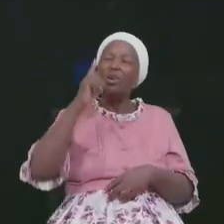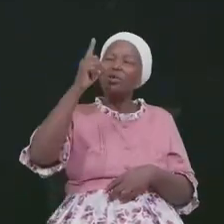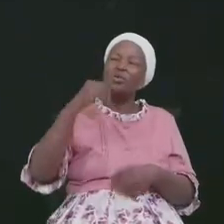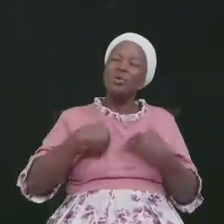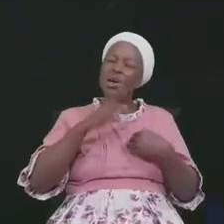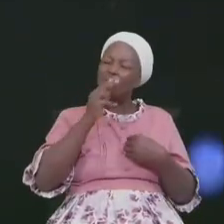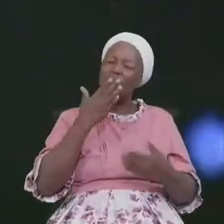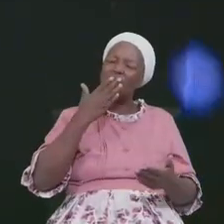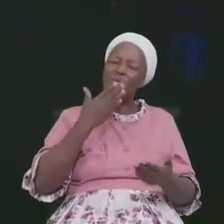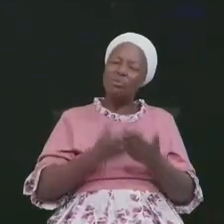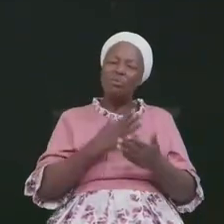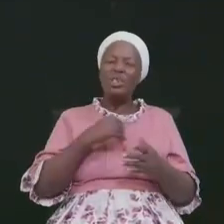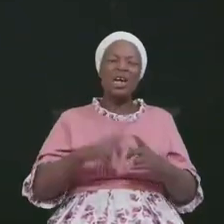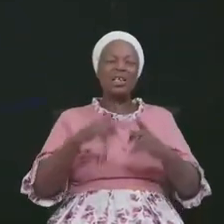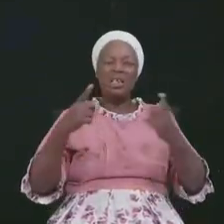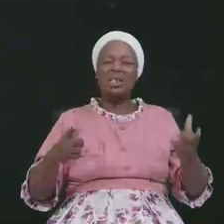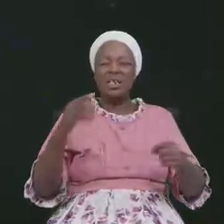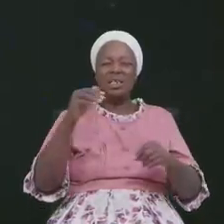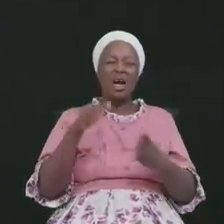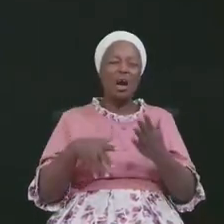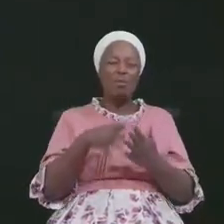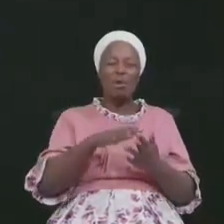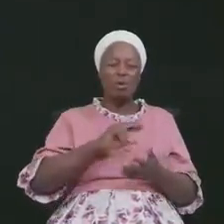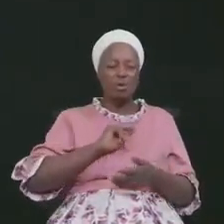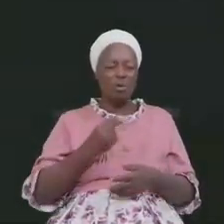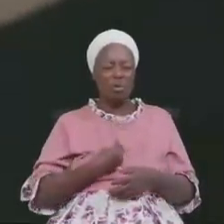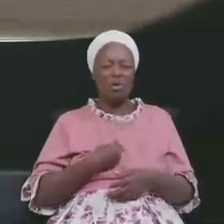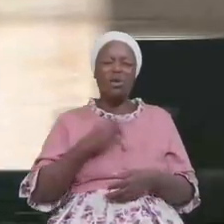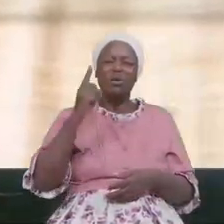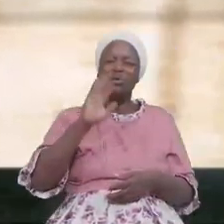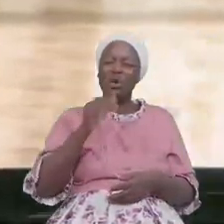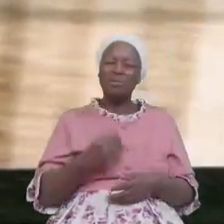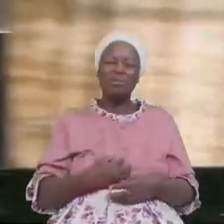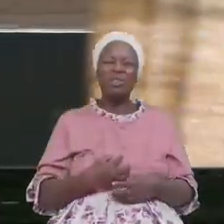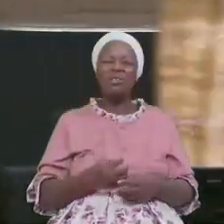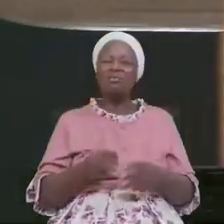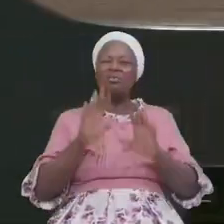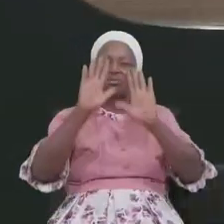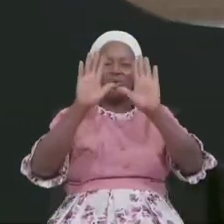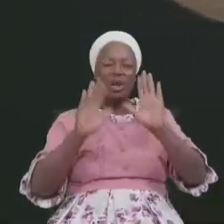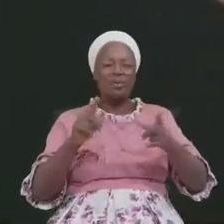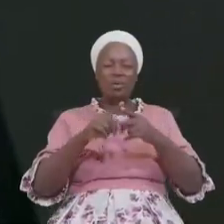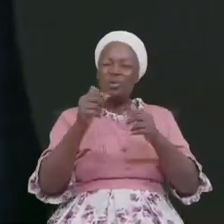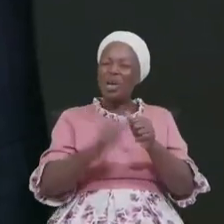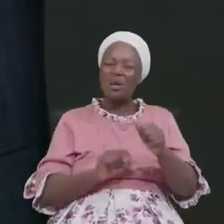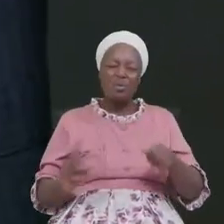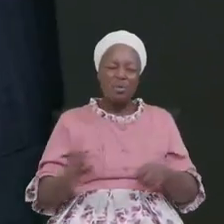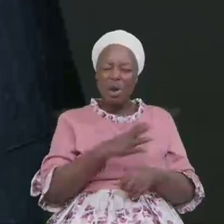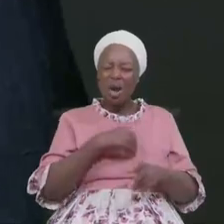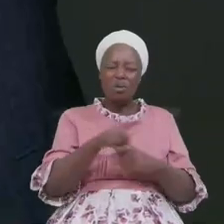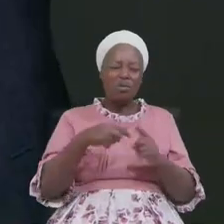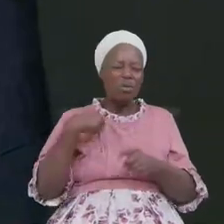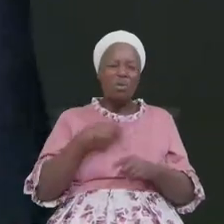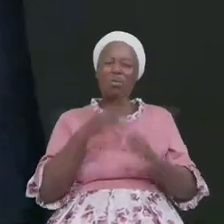nos vies, au milieu de nous. Tu as été gracieux envers chacun. Et quand nous t'avons invoqué, tu as